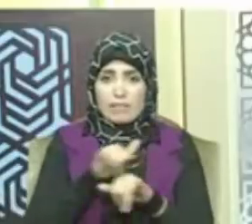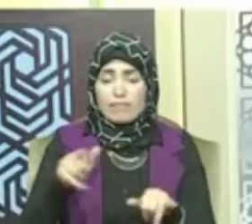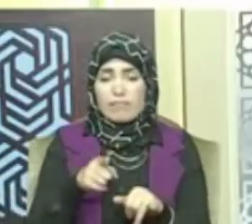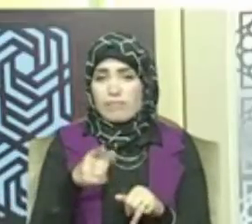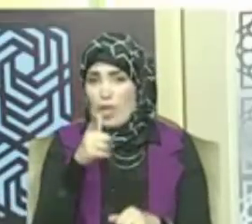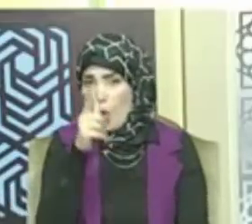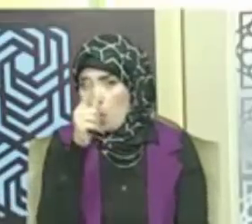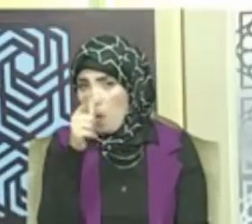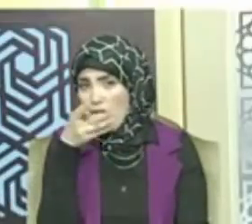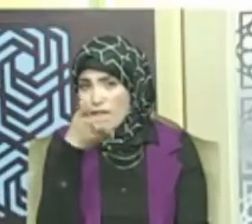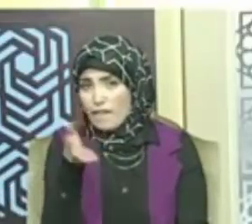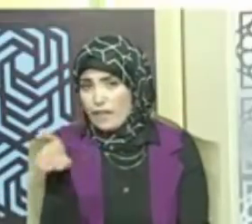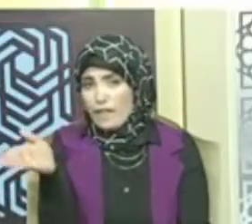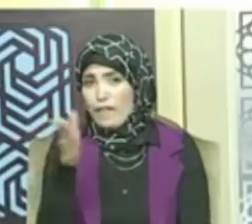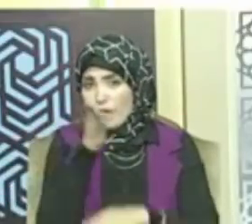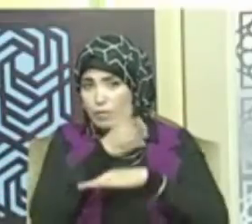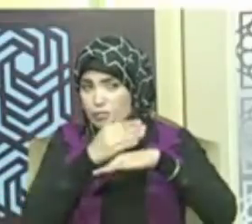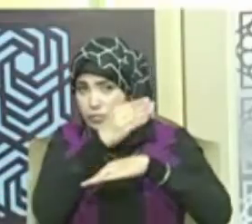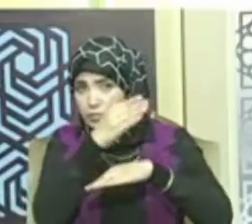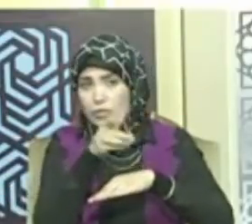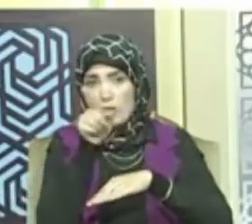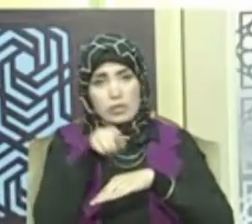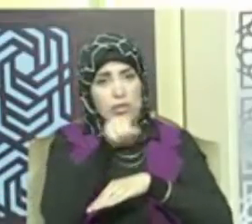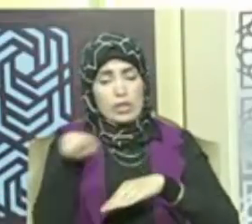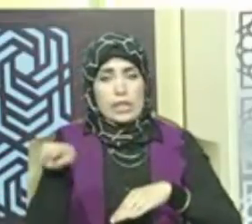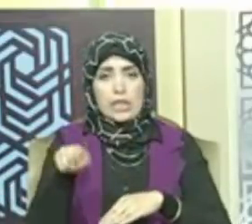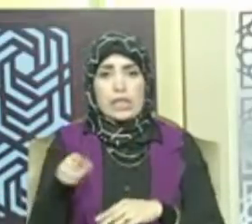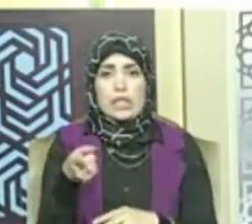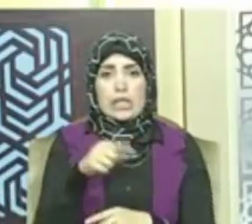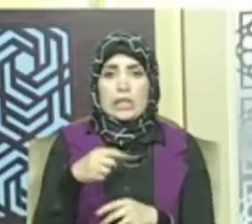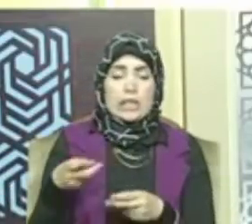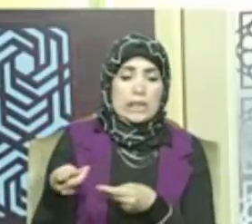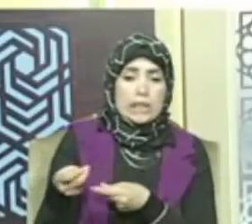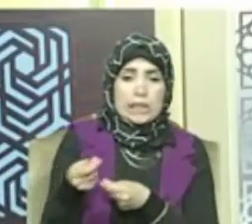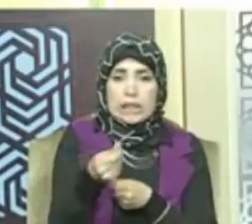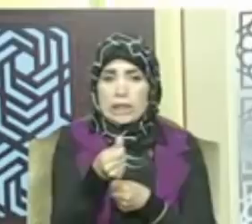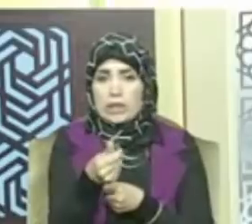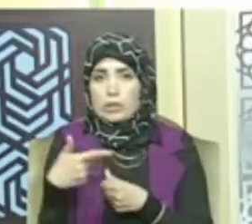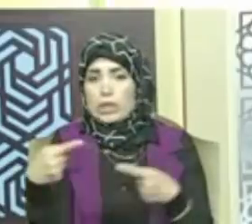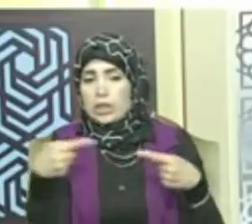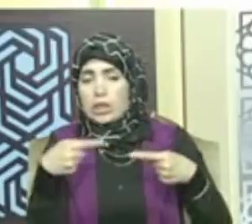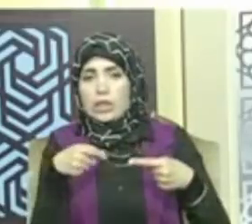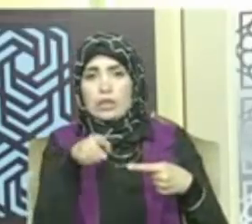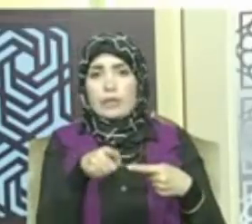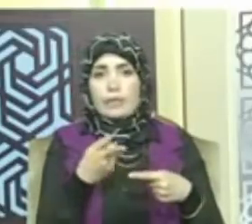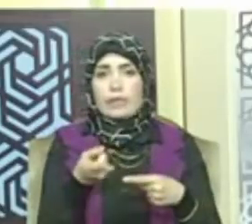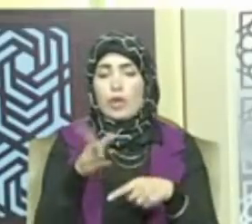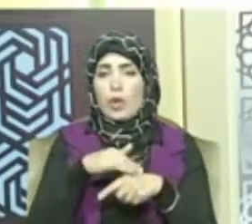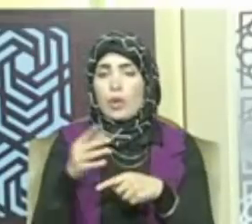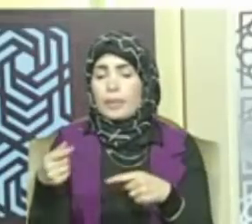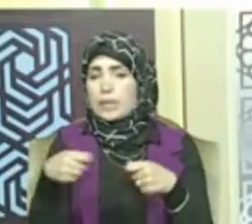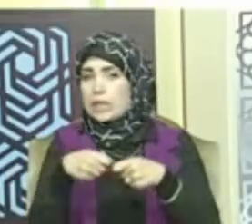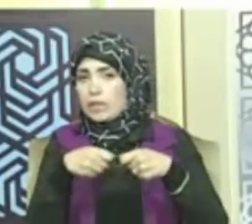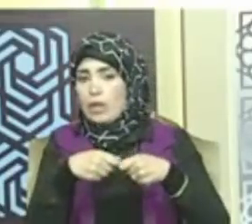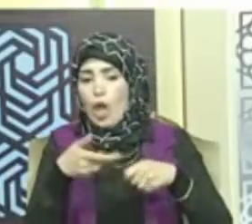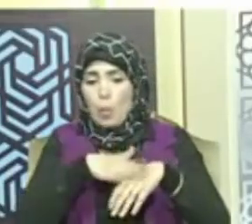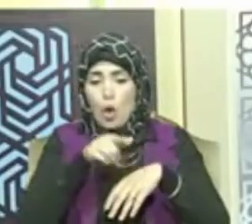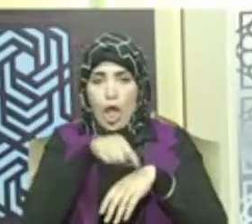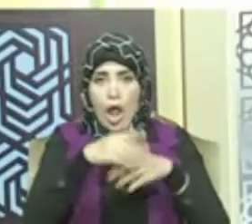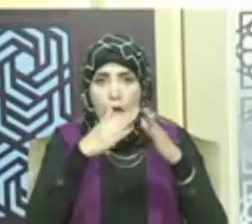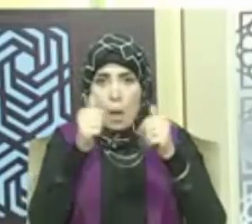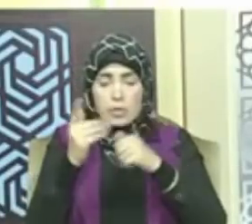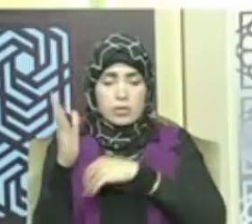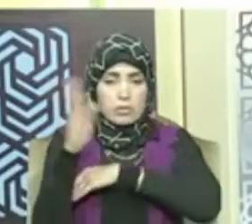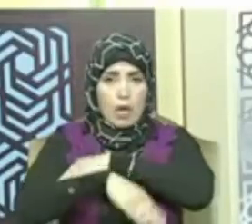والمكر والتخطيط السيء والكيد للناس والتآمر على دولها،